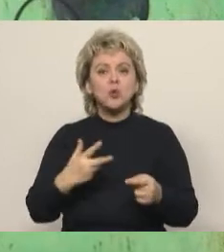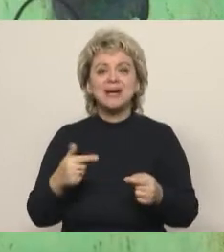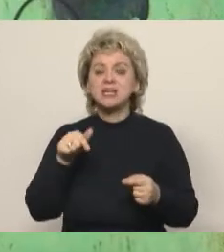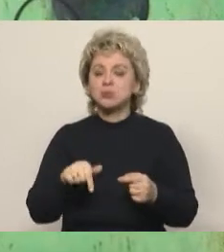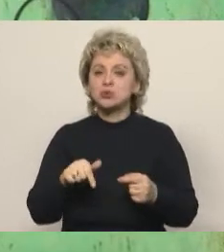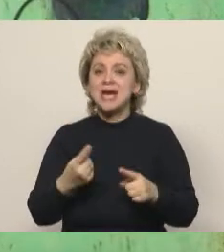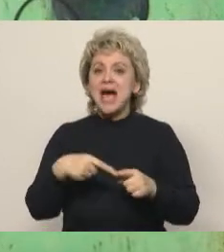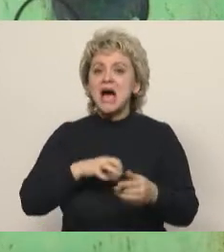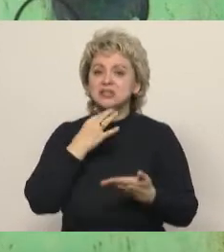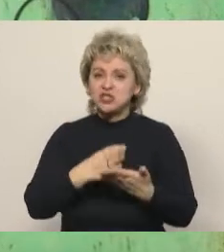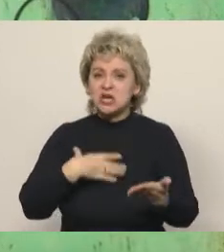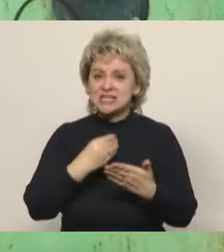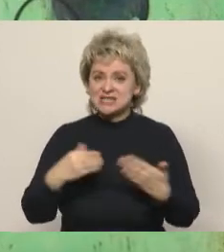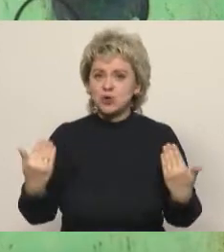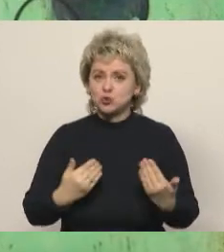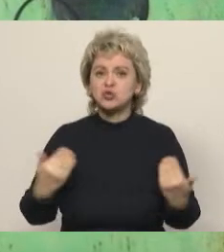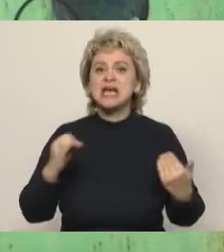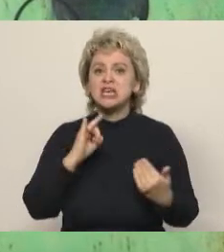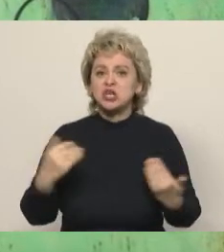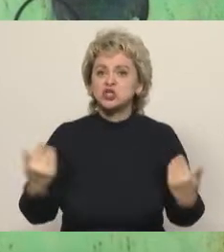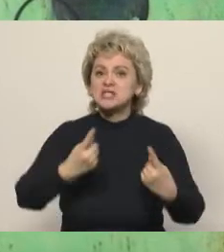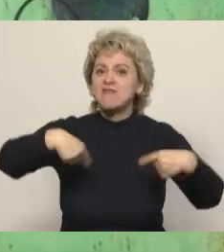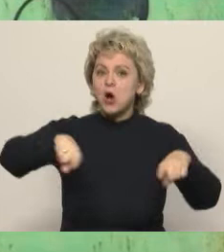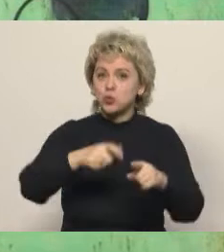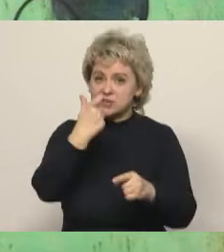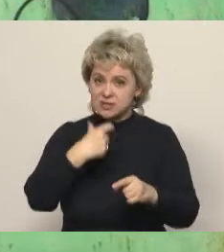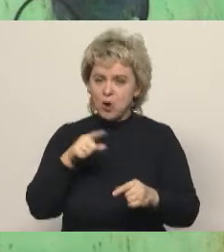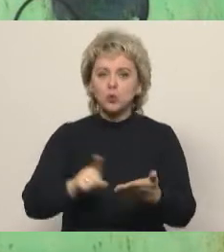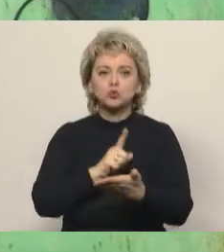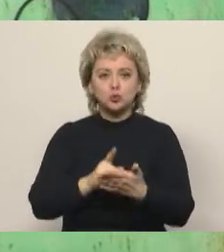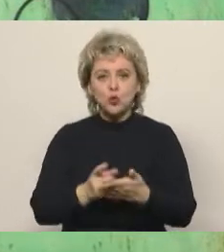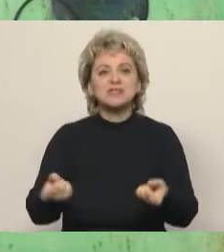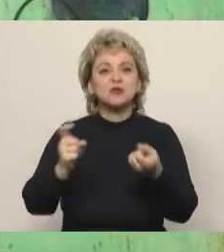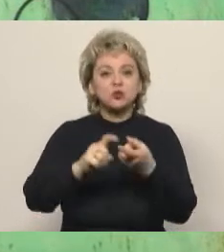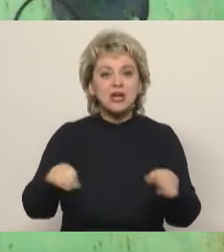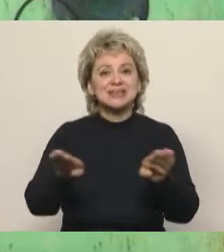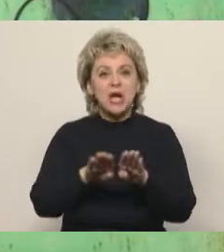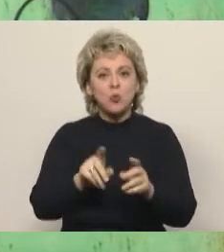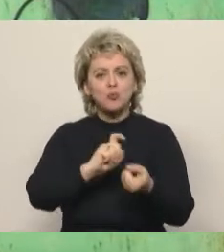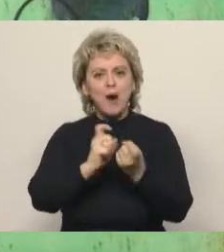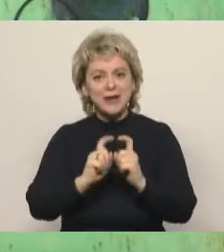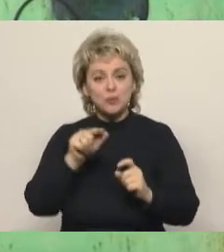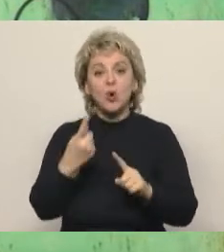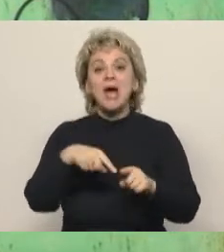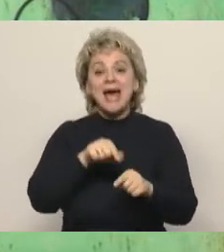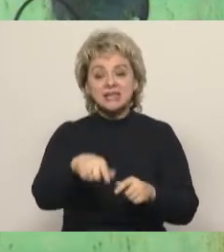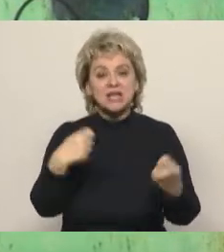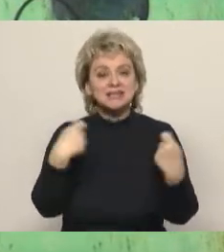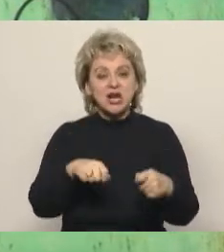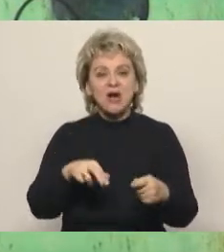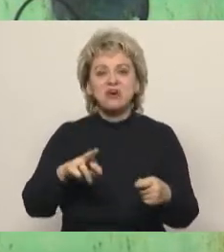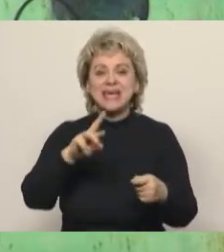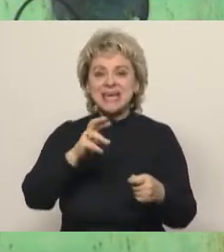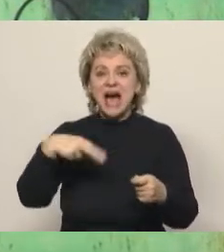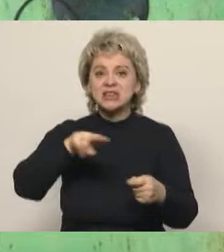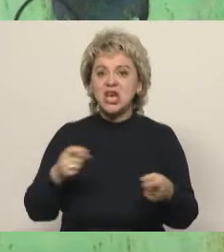сколько-нибудь отвечает за свою жизнь и жизнь вокруг себя, он должен включаться в подобную борьбу, потому что это торговля ядом,